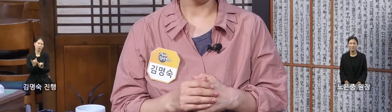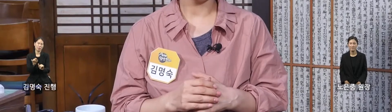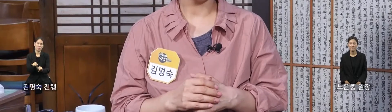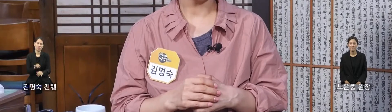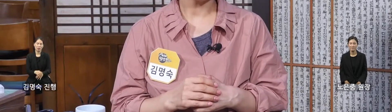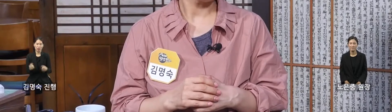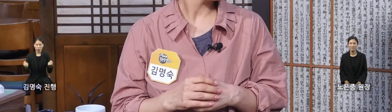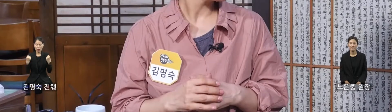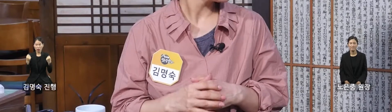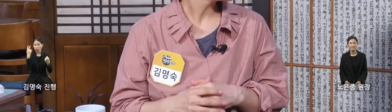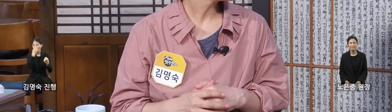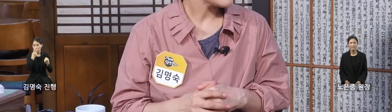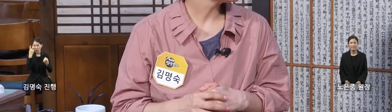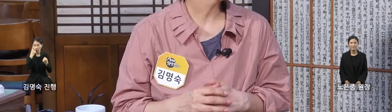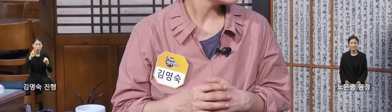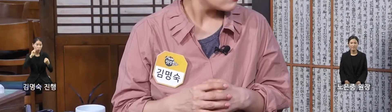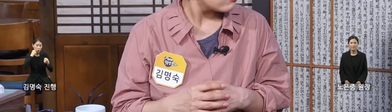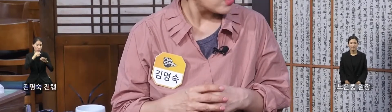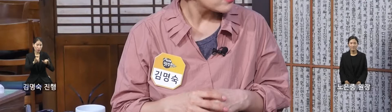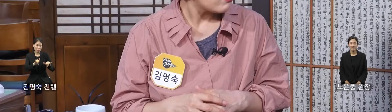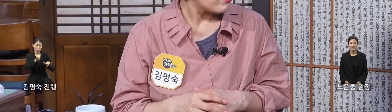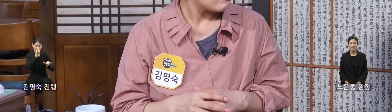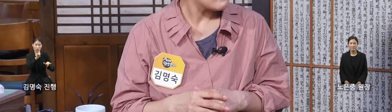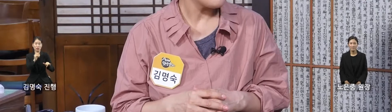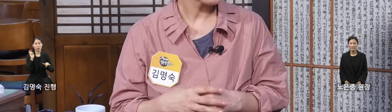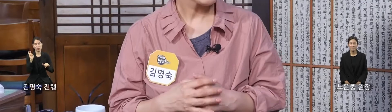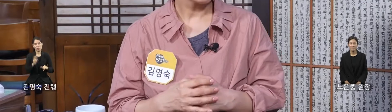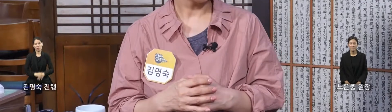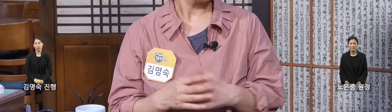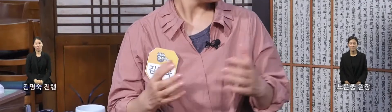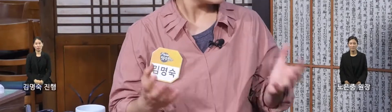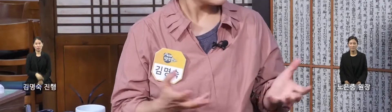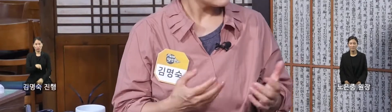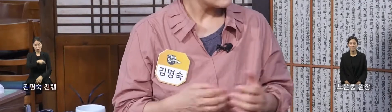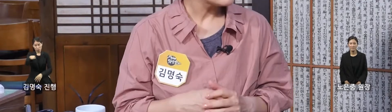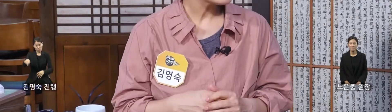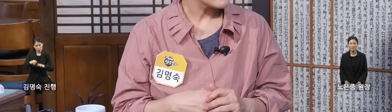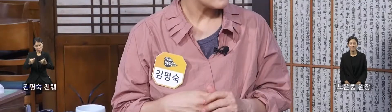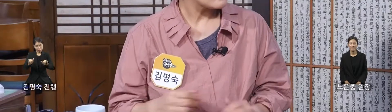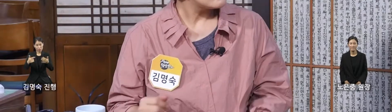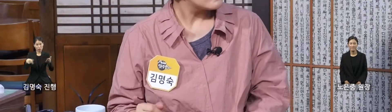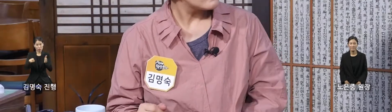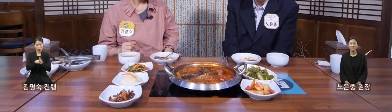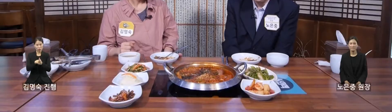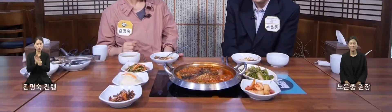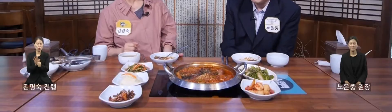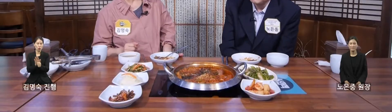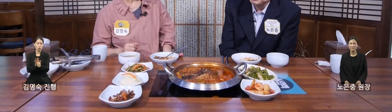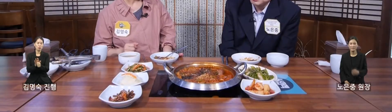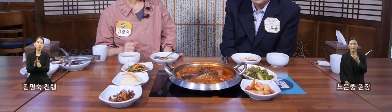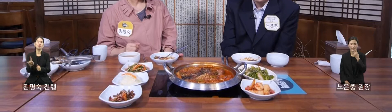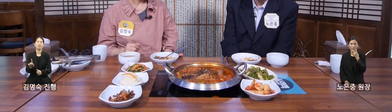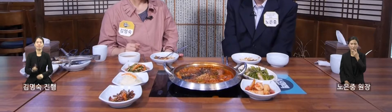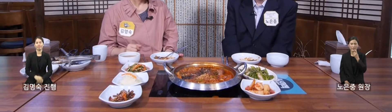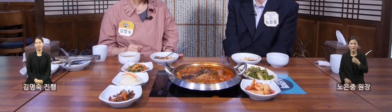사실 건강검진 하는 게 또 쉽지 않으신 분들도 계실 거예요. 예. 그런 분들에게는 네. 어떻게 도움을 좀 주실 수